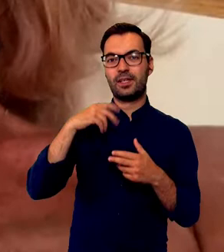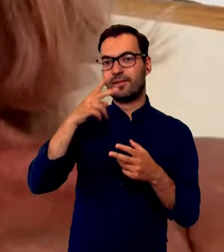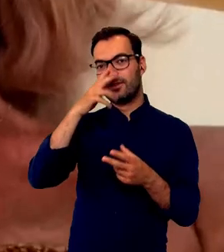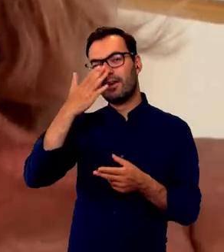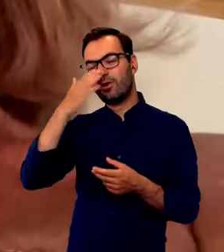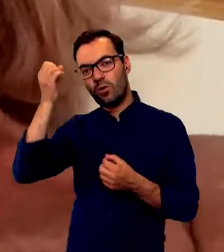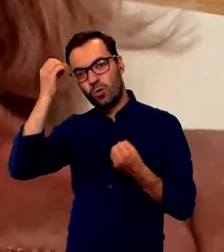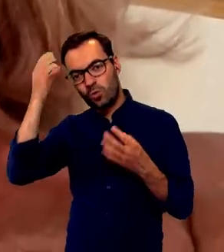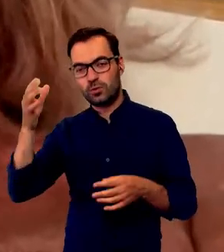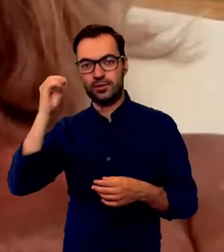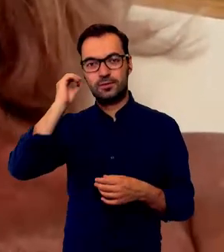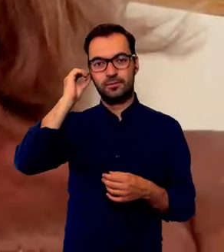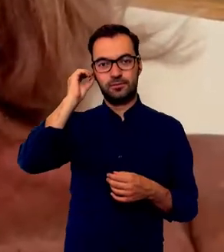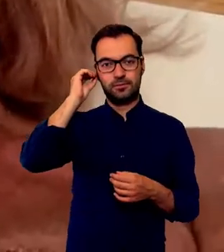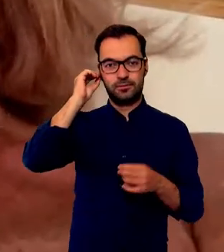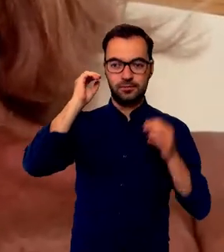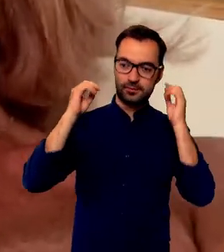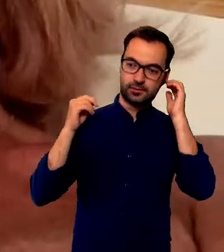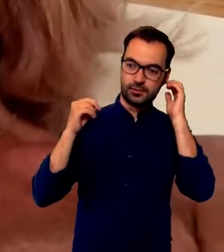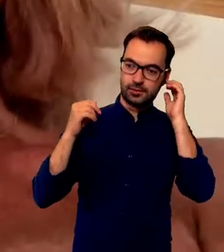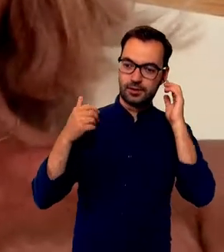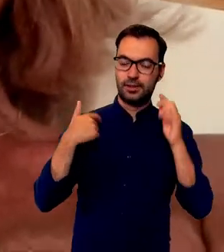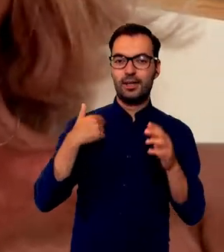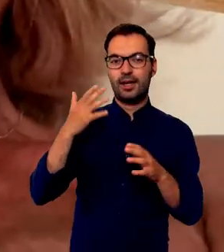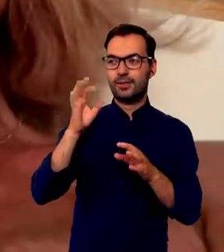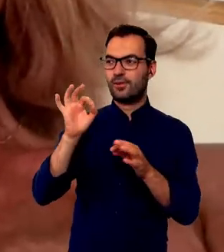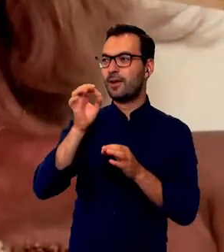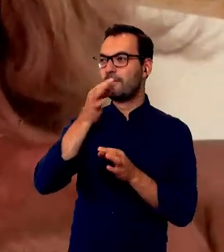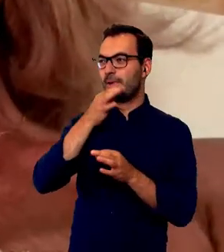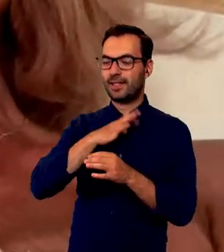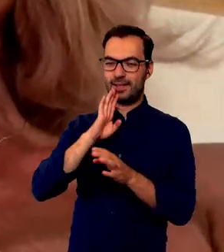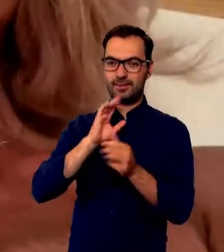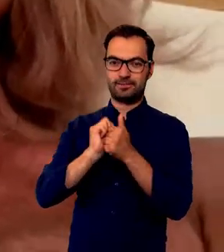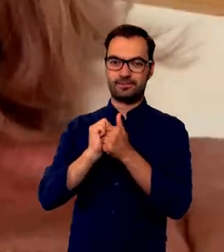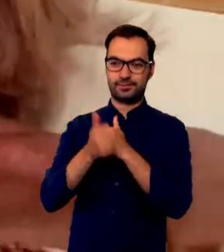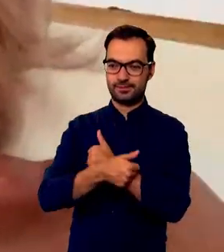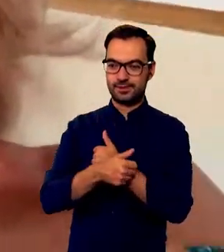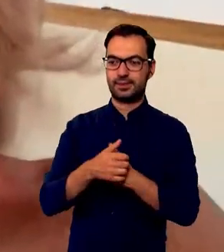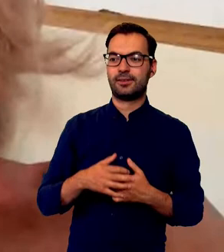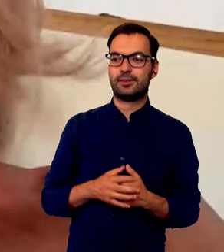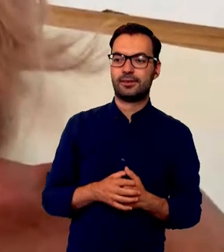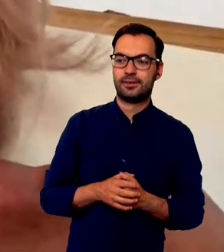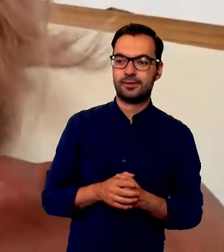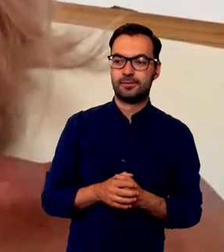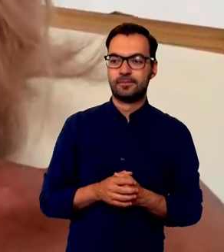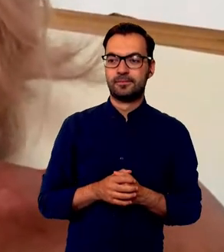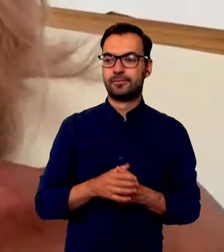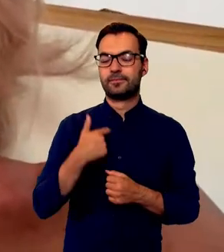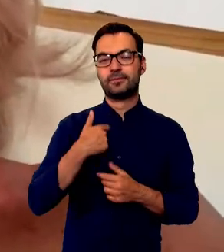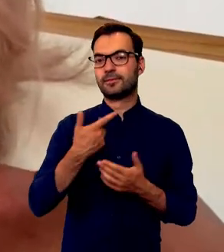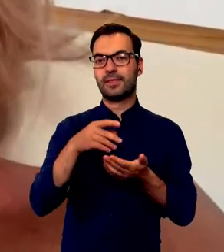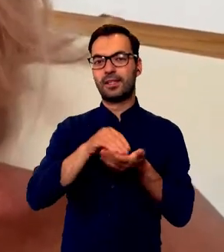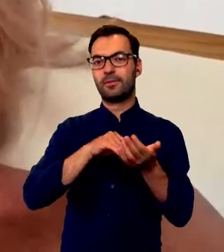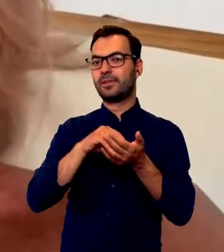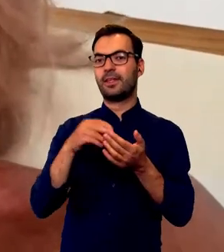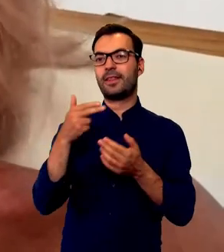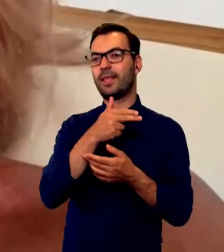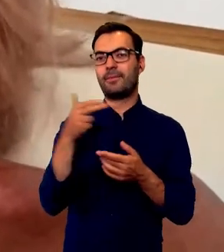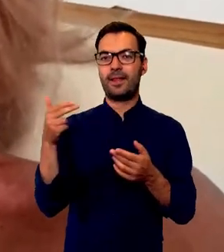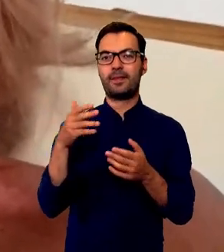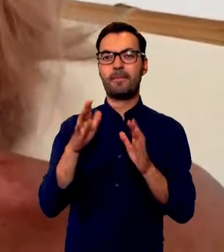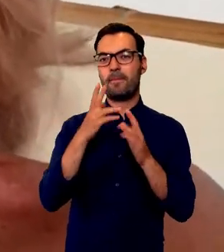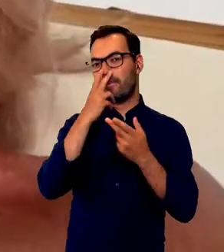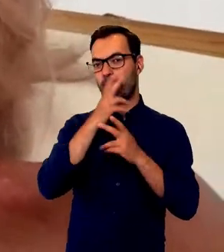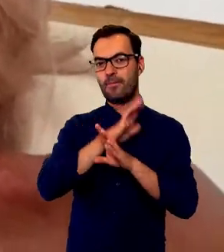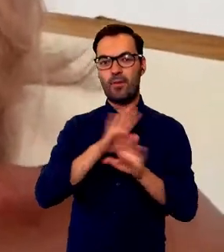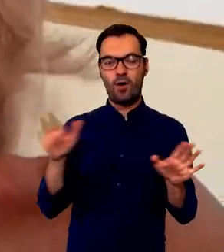kulturę. I wiem, wyprzedzę twoje pytanie, że nie dostarczyłam materiałów dotyczących pokazów, tych